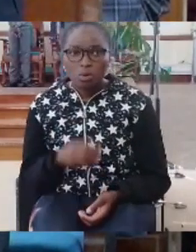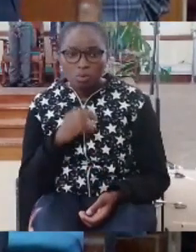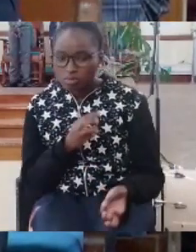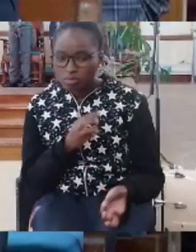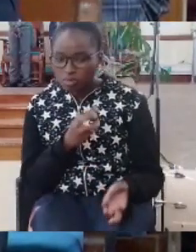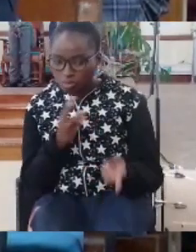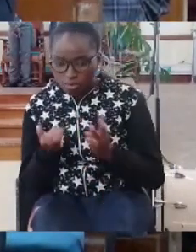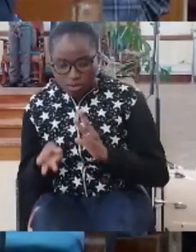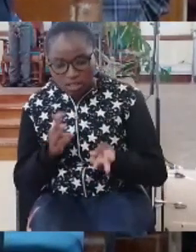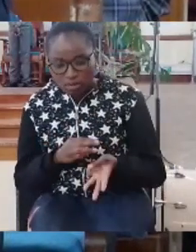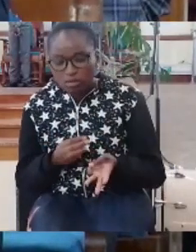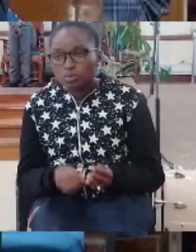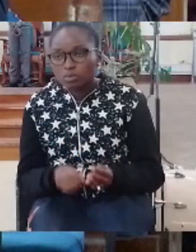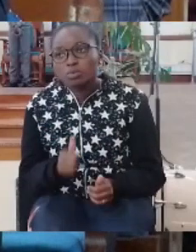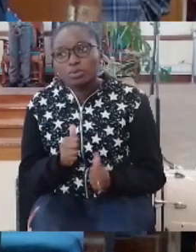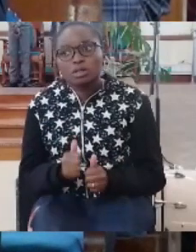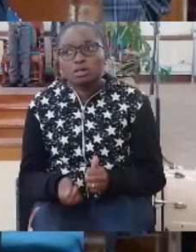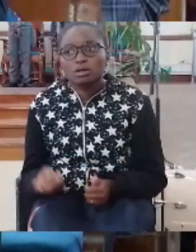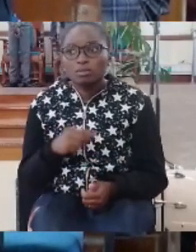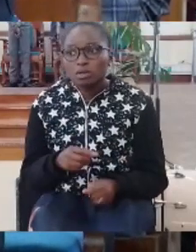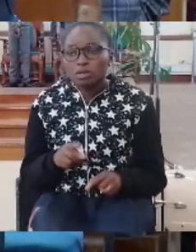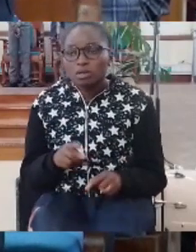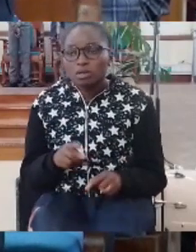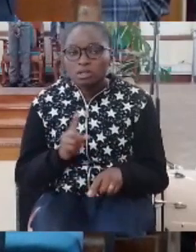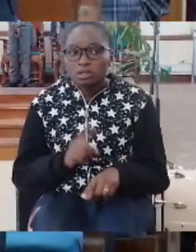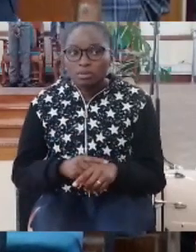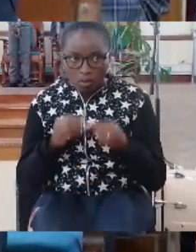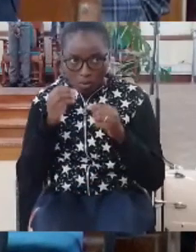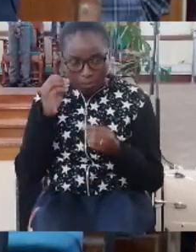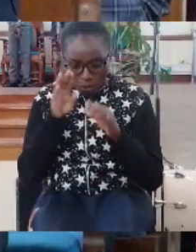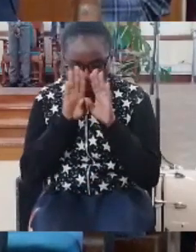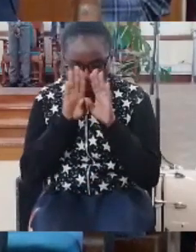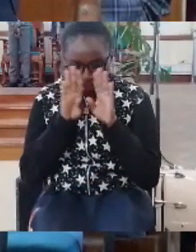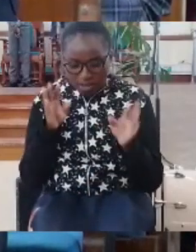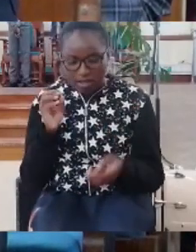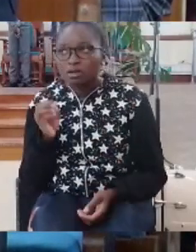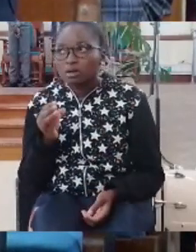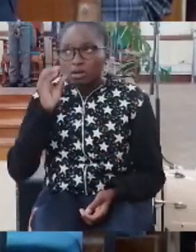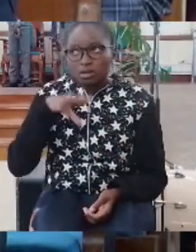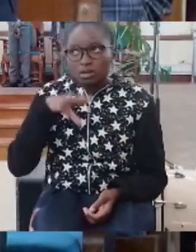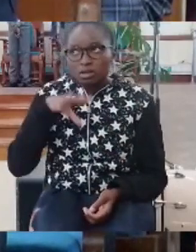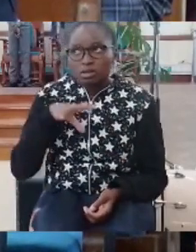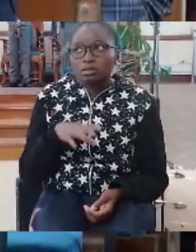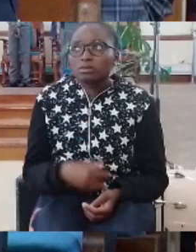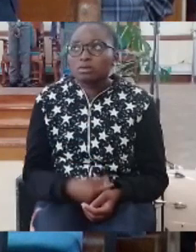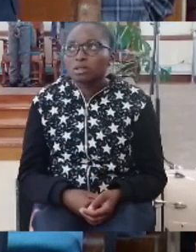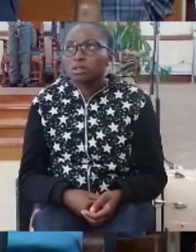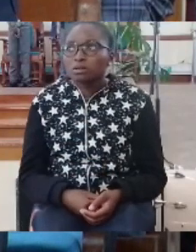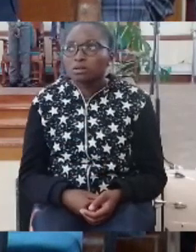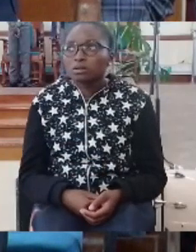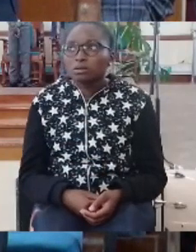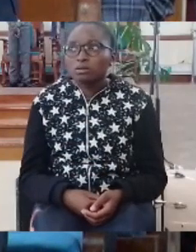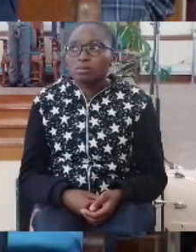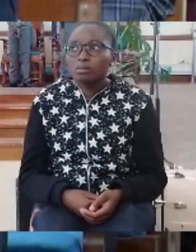loge kolore kuwa gai. None ate tuwa higuri ya maitho malo ho. Netoko hata kuwana gai oke operate behind the